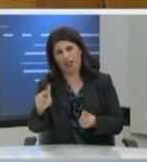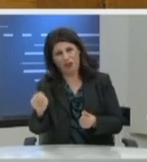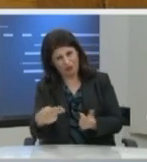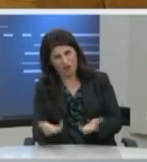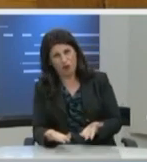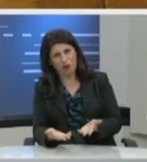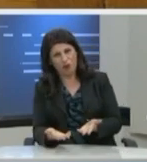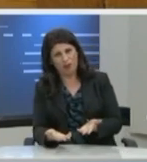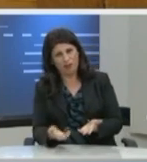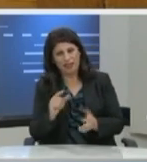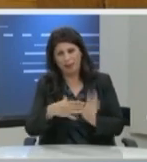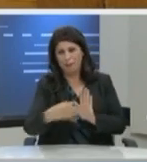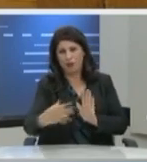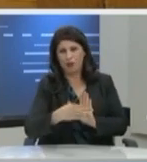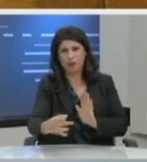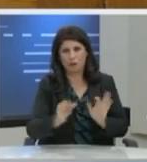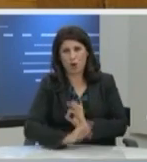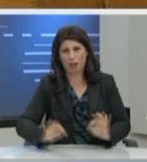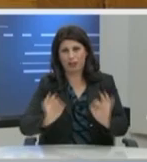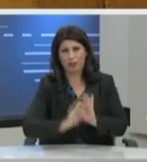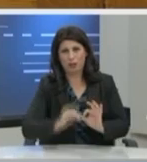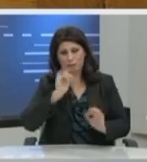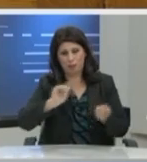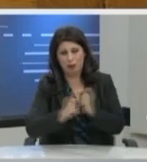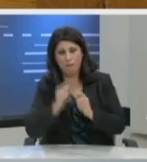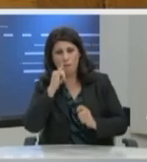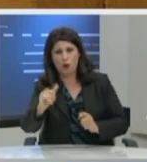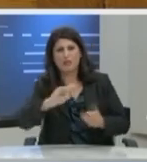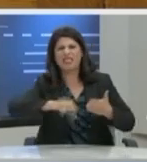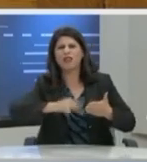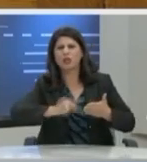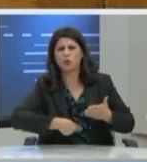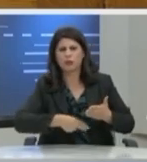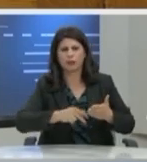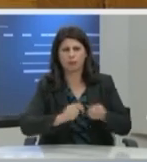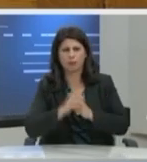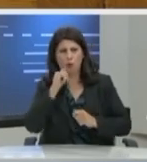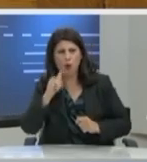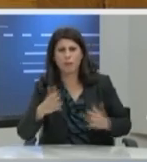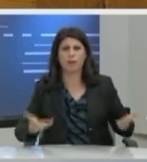200 ευρώ και με τις προσλήψεις που ετοιμάζετε, τις μονιμοποιήσεις συμβασιούχων.